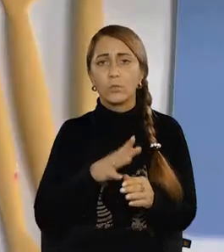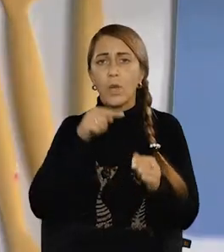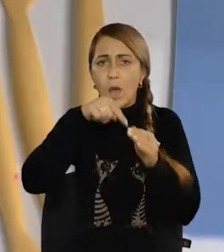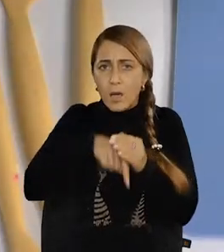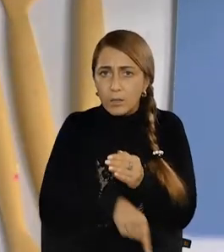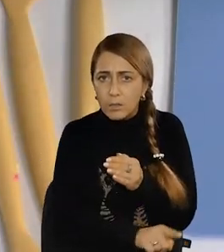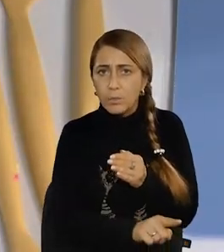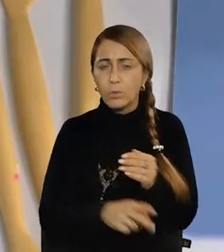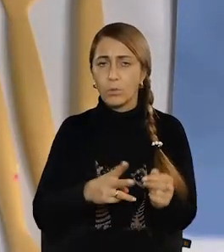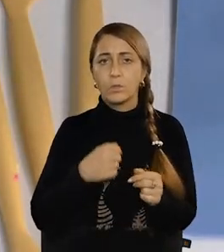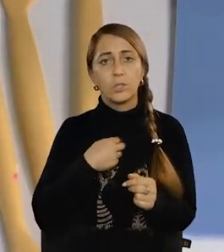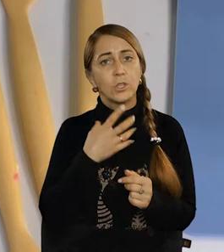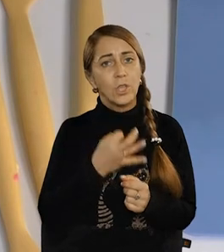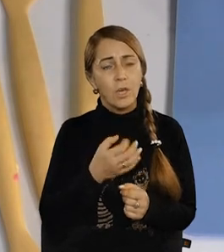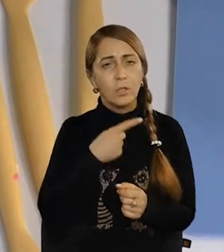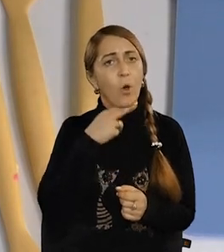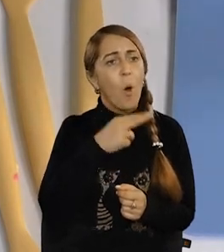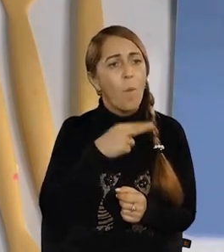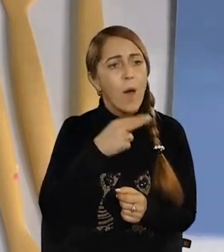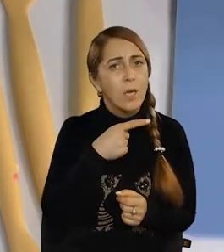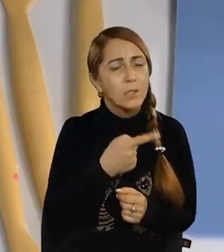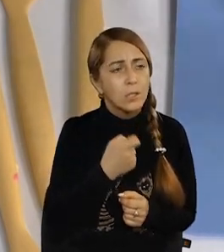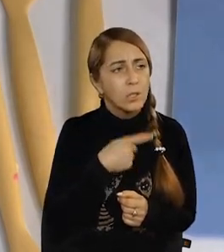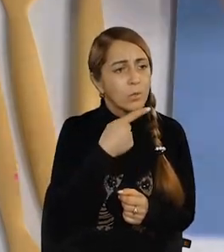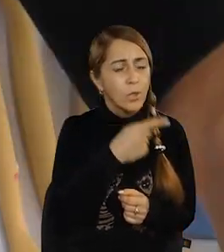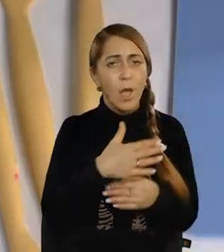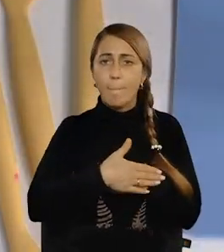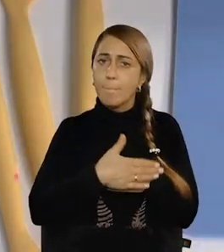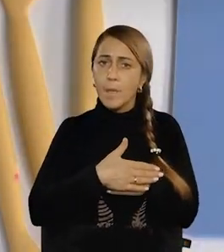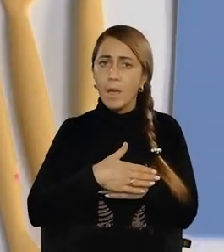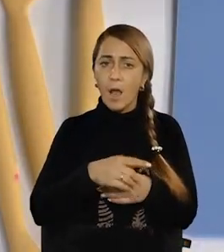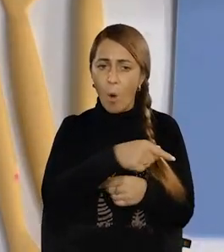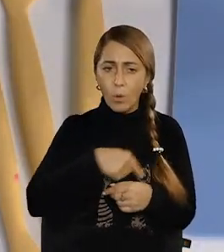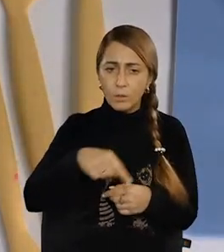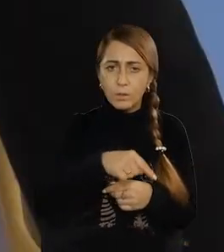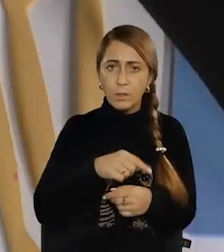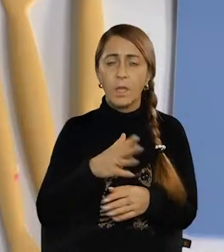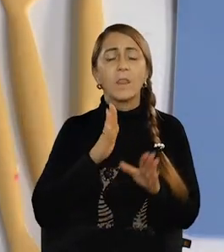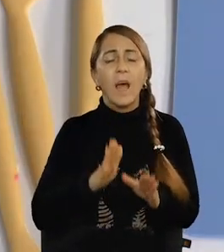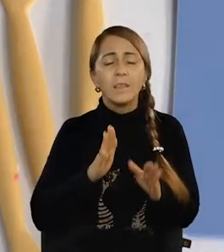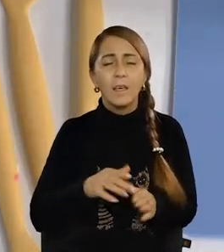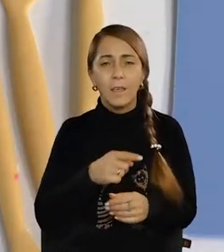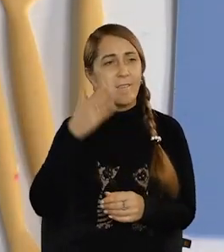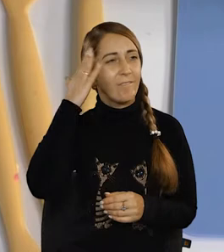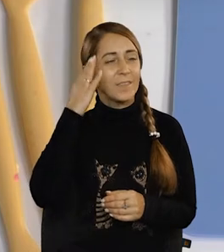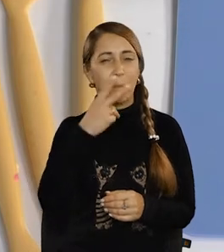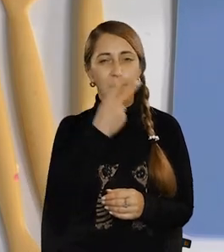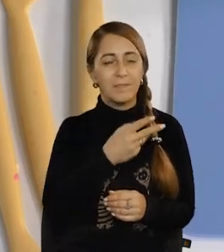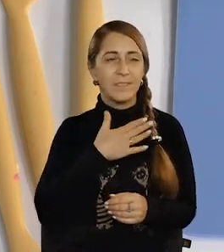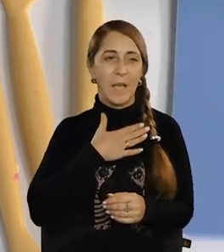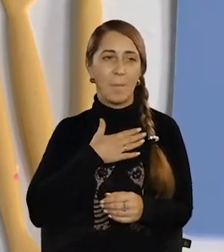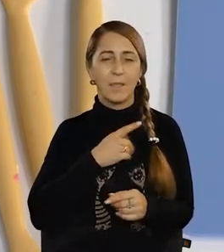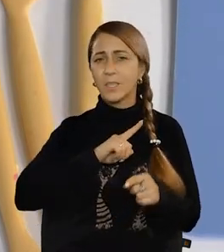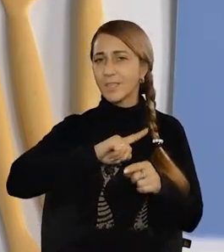глибоко. І ще раз наголошую, обережно, лише біля берега. Так, Мармеладка весело подивилася на мене